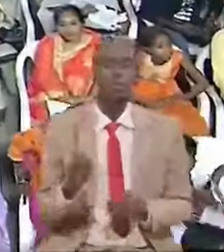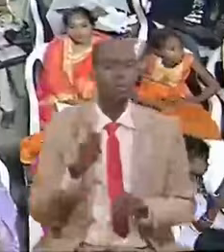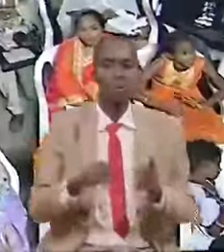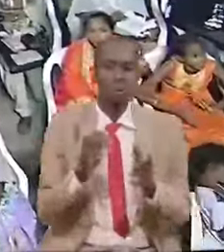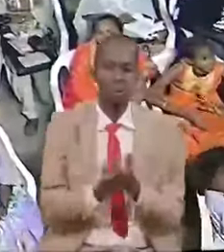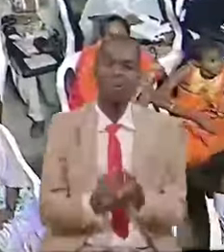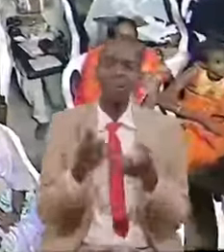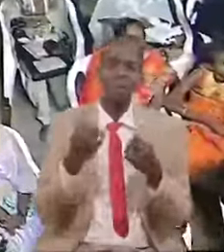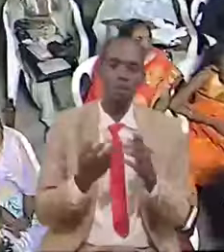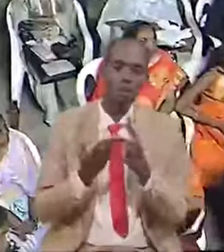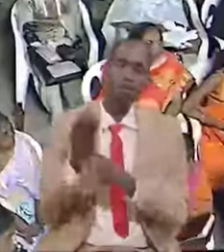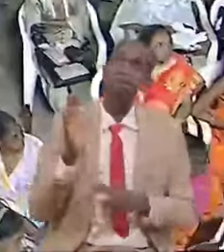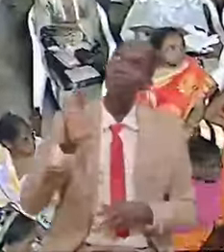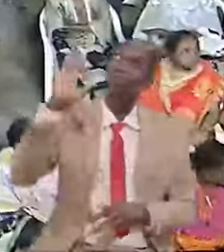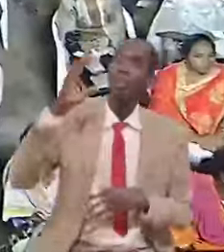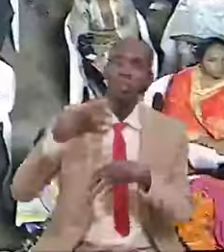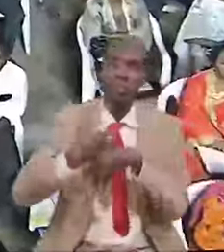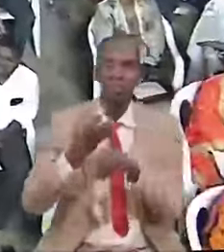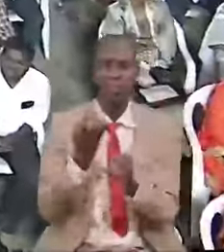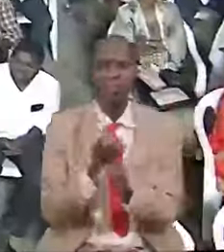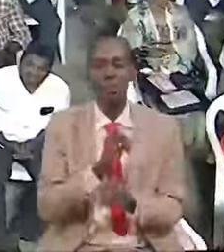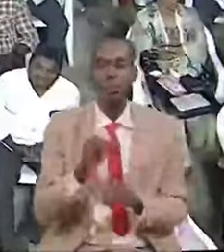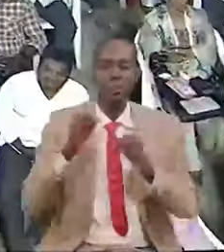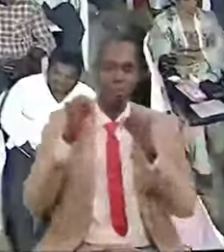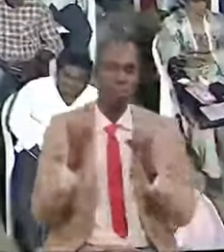Tous ceux qui sont venus par sa puissance de création.